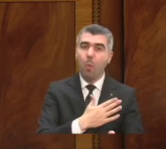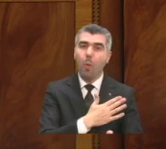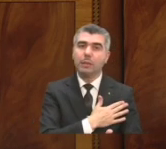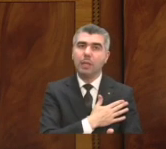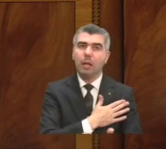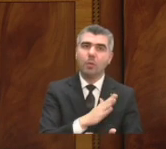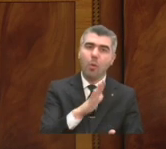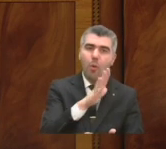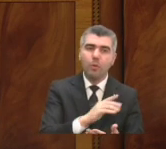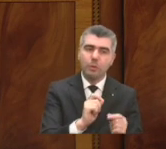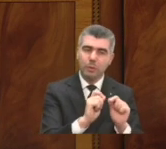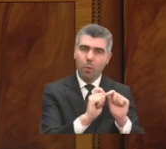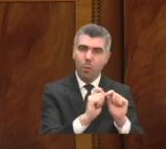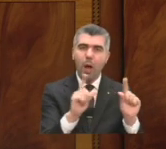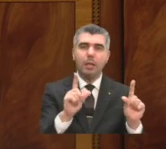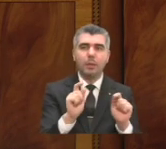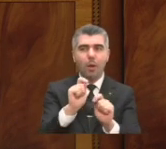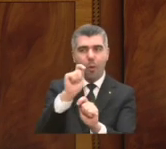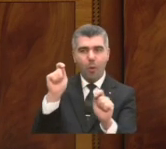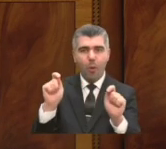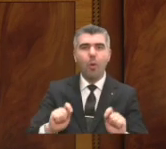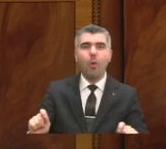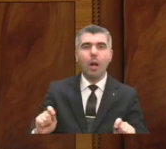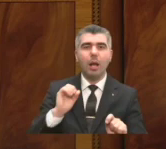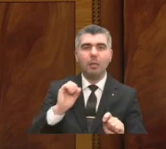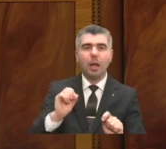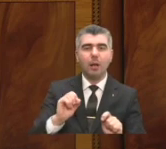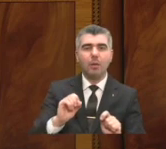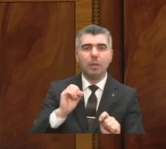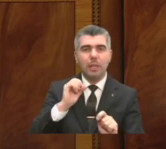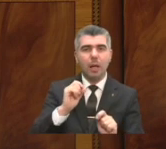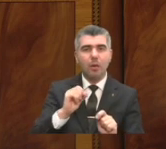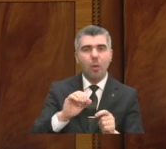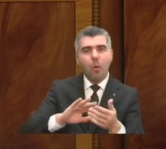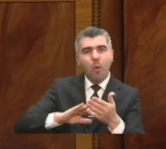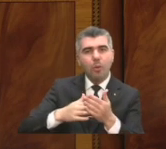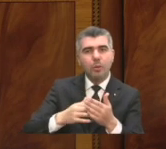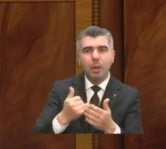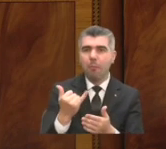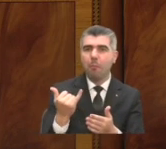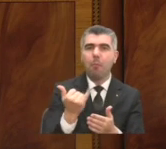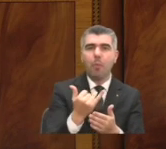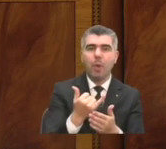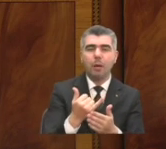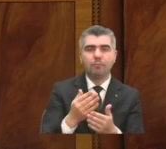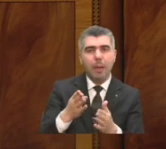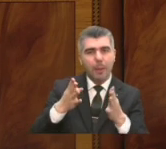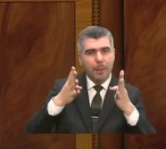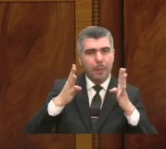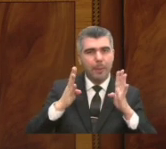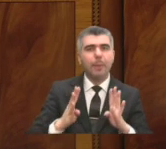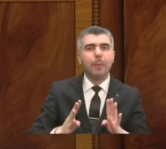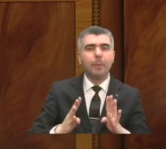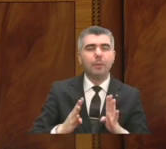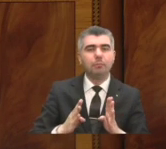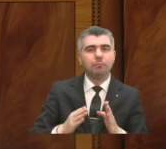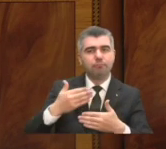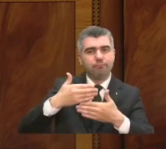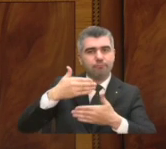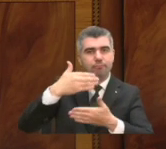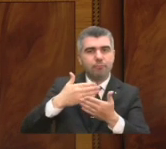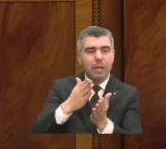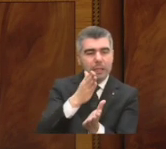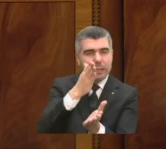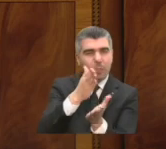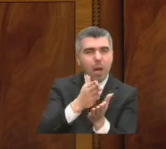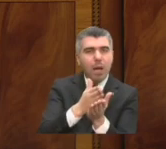بنفسه بشكل حر ومستقل في مسيرته القوية والهادئة نحو التقدم والتنمية